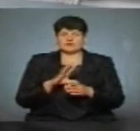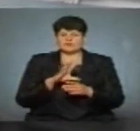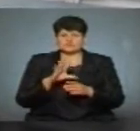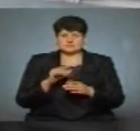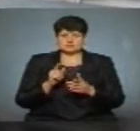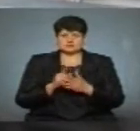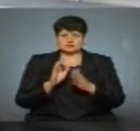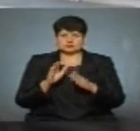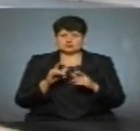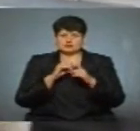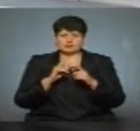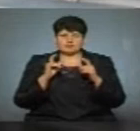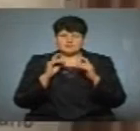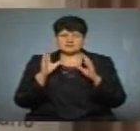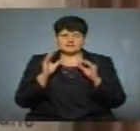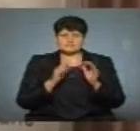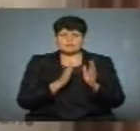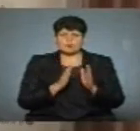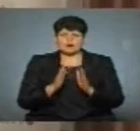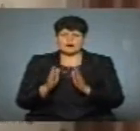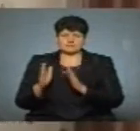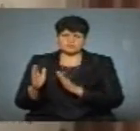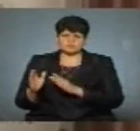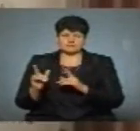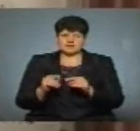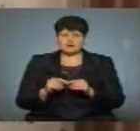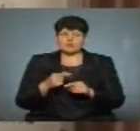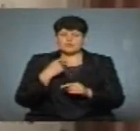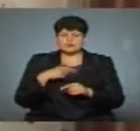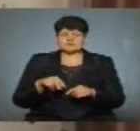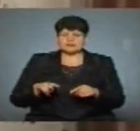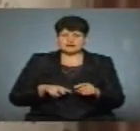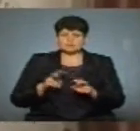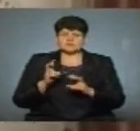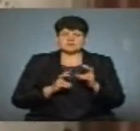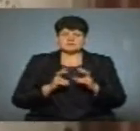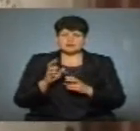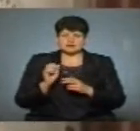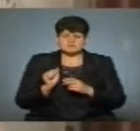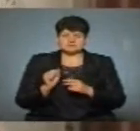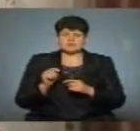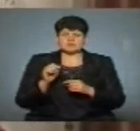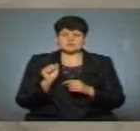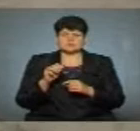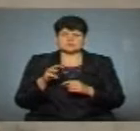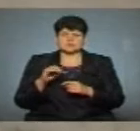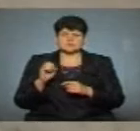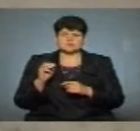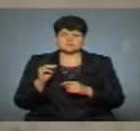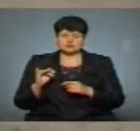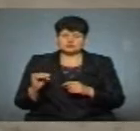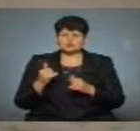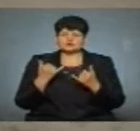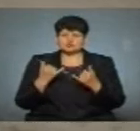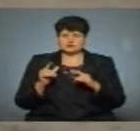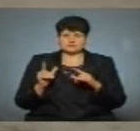масках і суто по графіку їдемо. За словами директора комунального підприємства «Тернопіль-Електротранс» Андрія Мастюха, сьогодні на